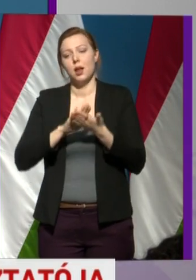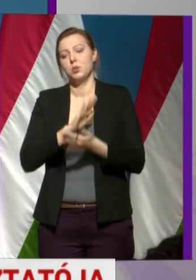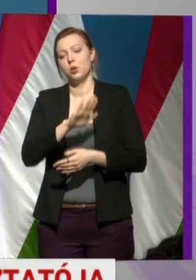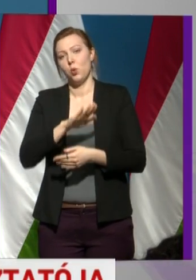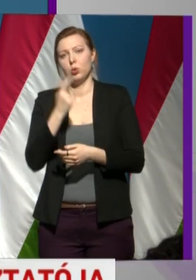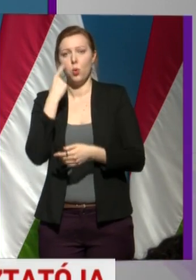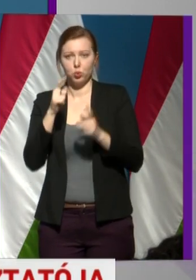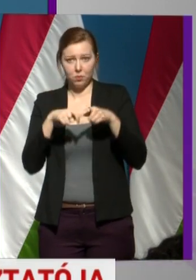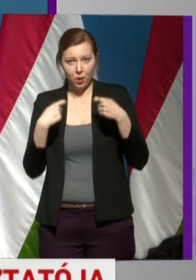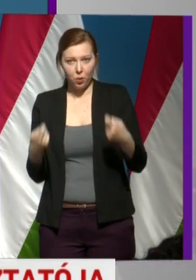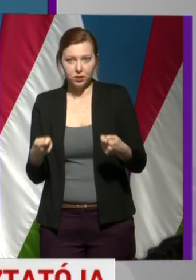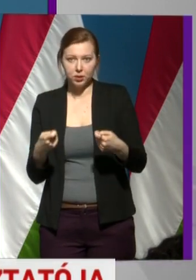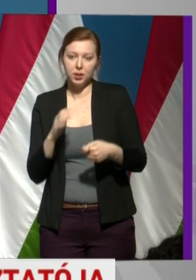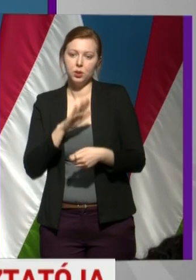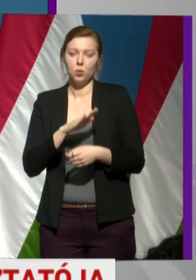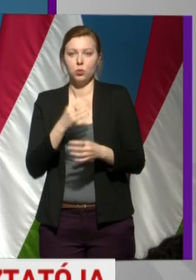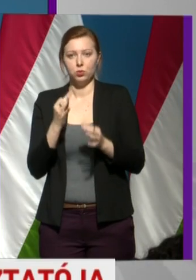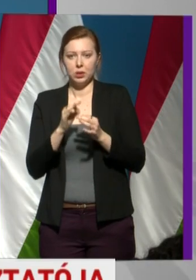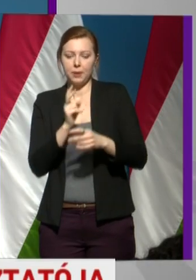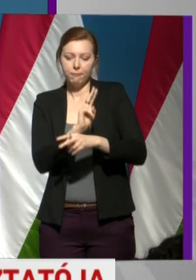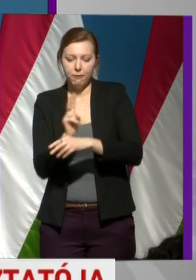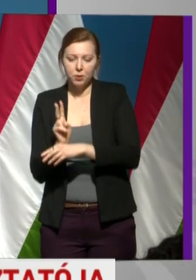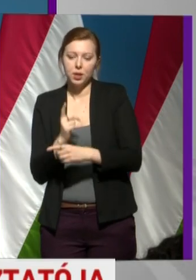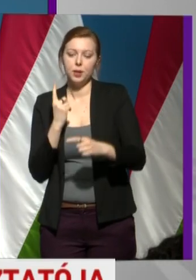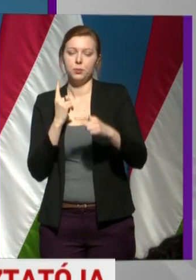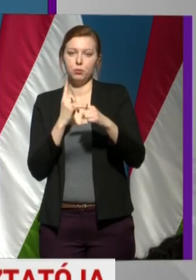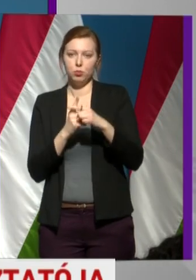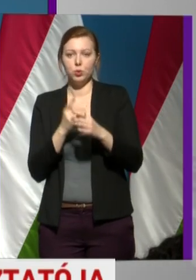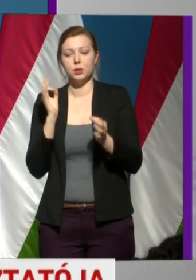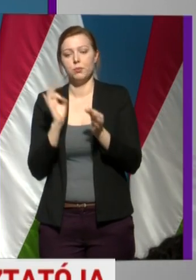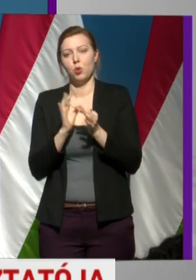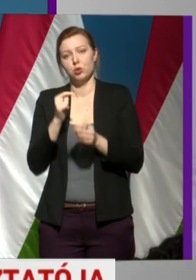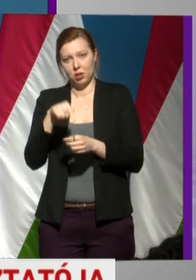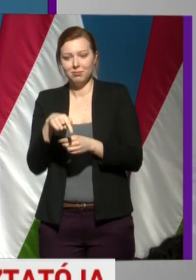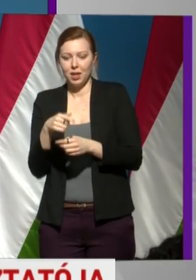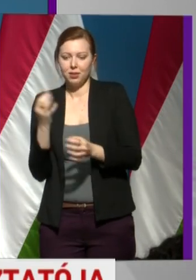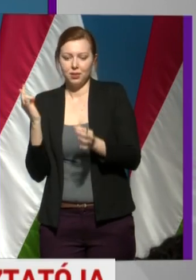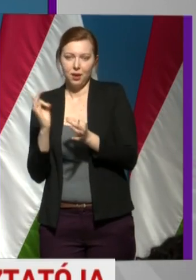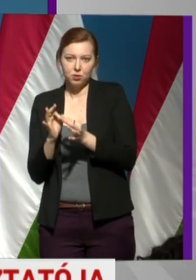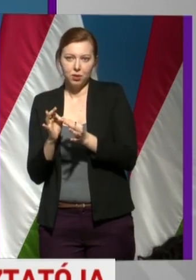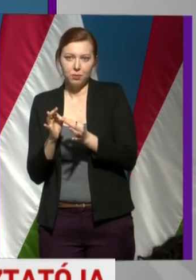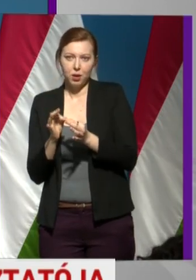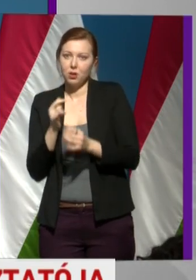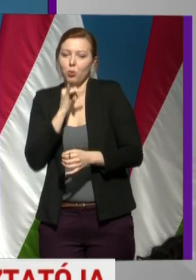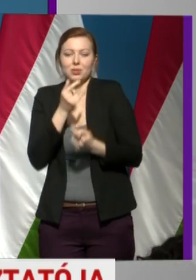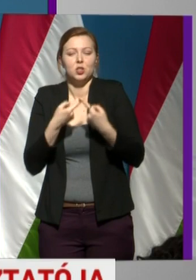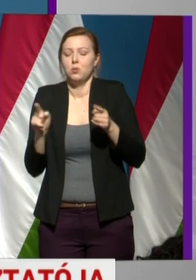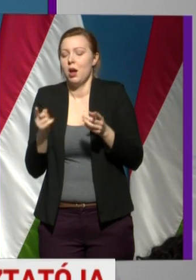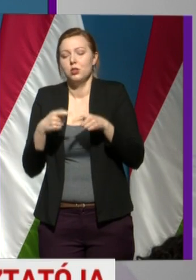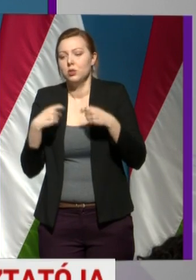otthon, ahol meg tudják oldani, ott zajlik a felügyelet, illetve pontos az ilyen esetekben, ahol egyébként nincs más